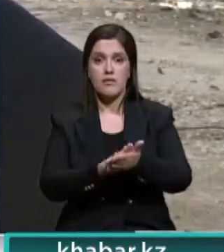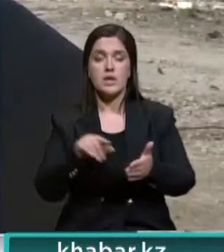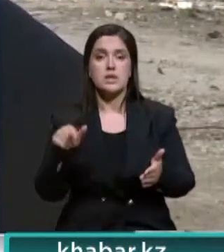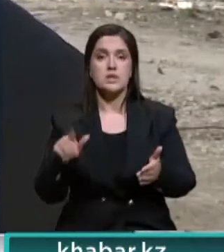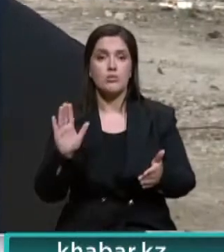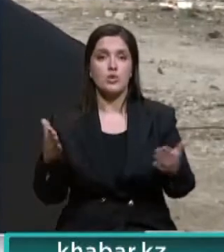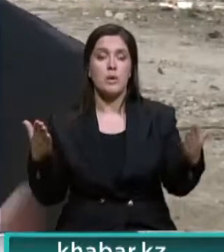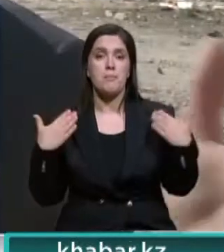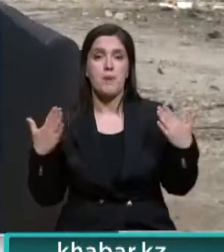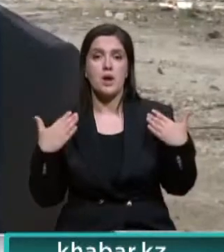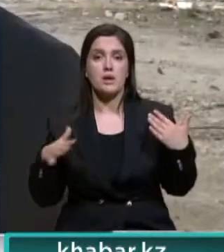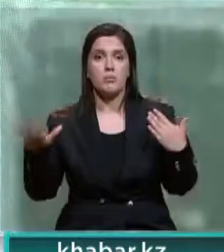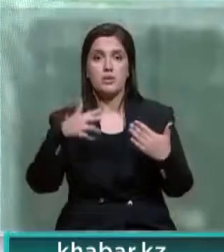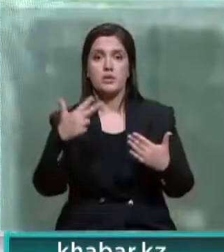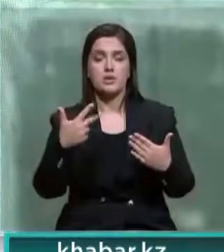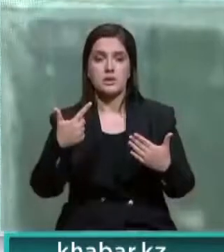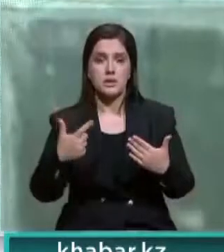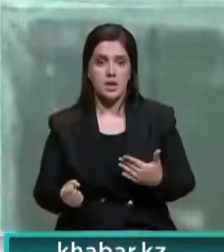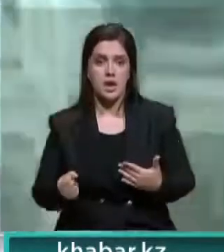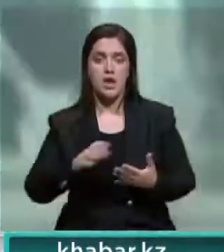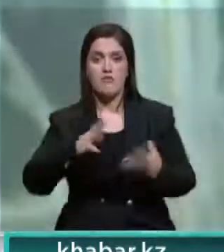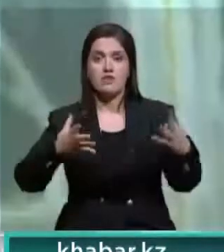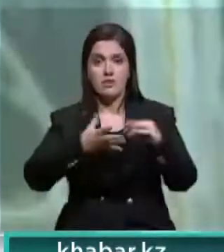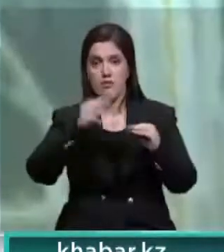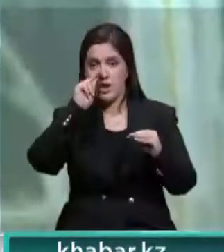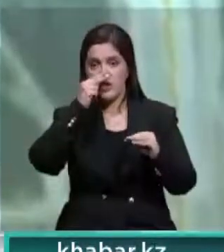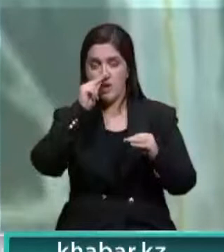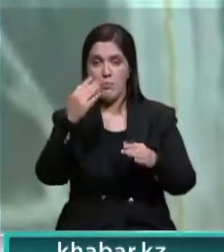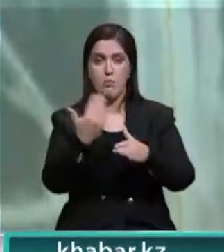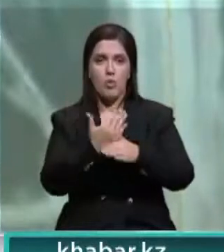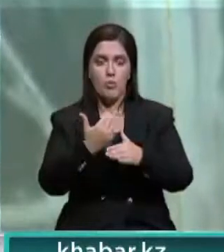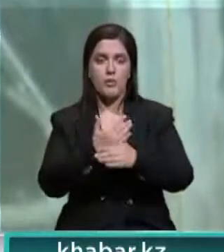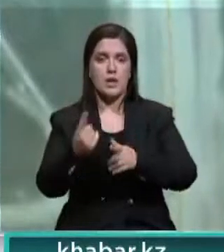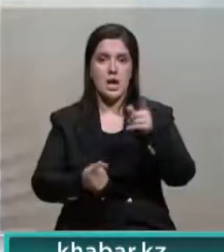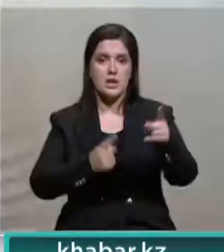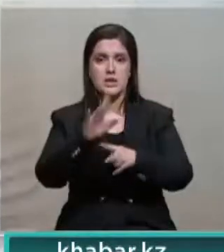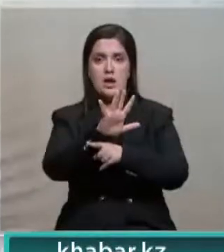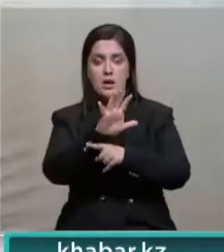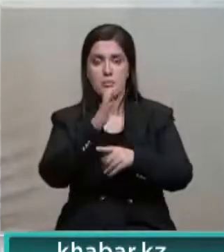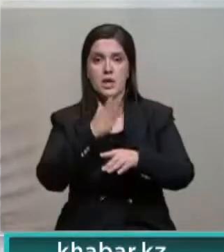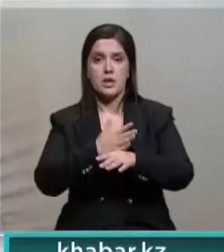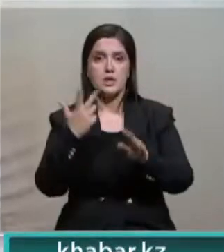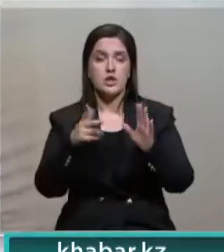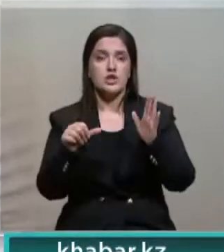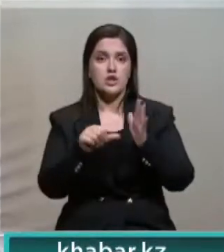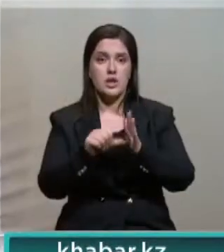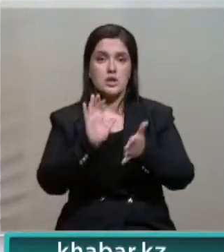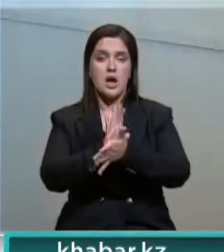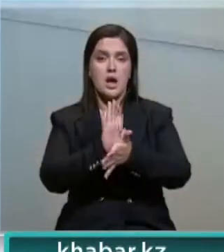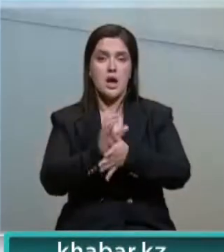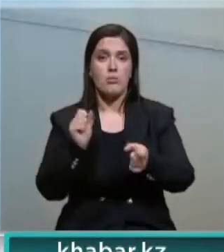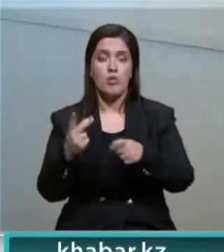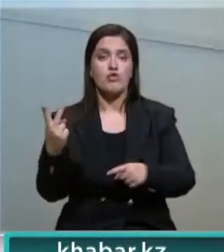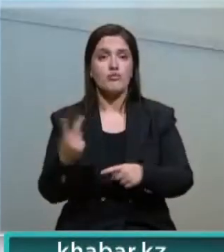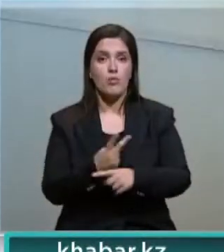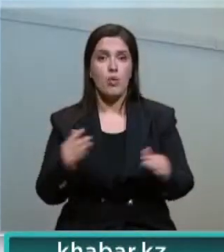появится парк площадью 30 гектаров. Всего в Шымкенте с помощью космической съемки выявили 36 стихийных свалок. Это вдвое